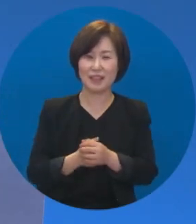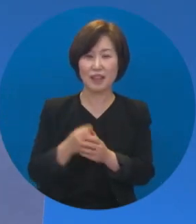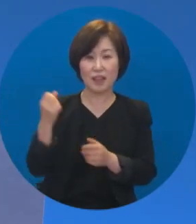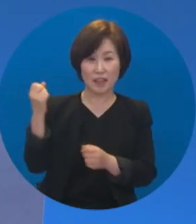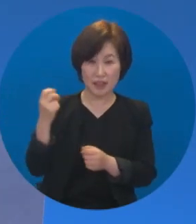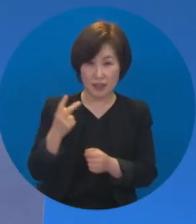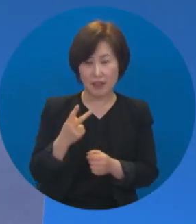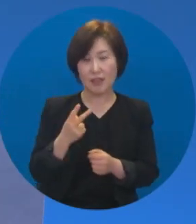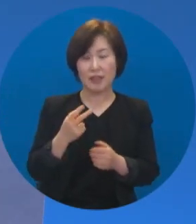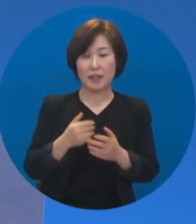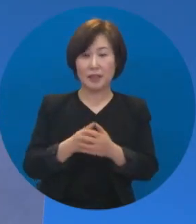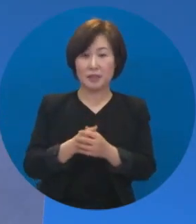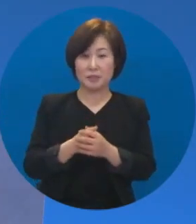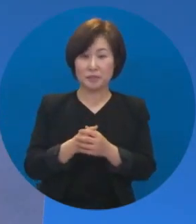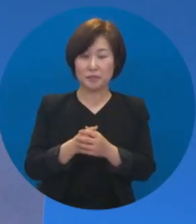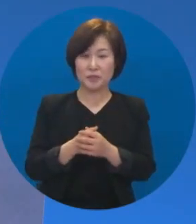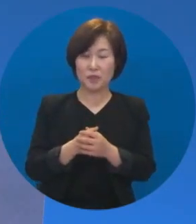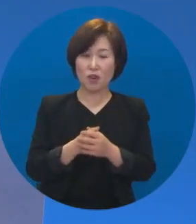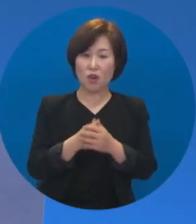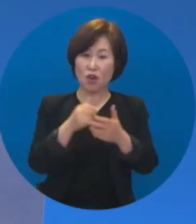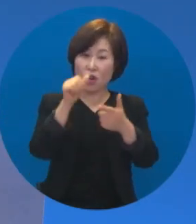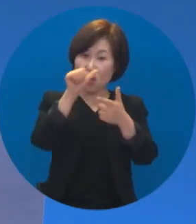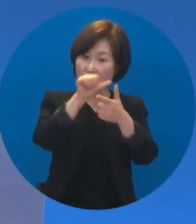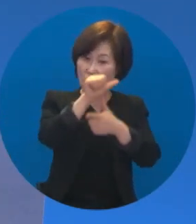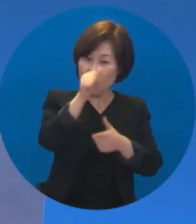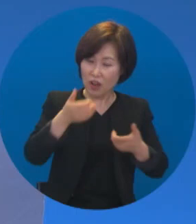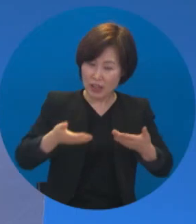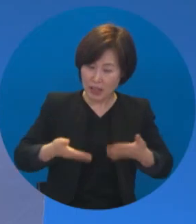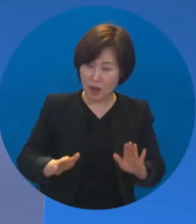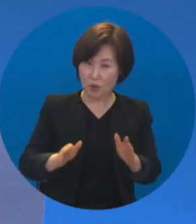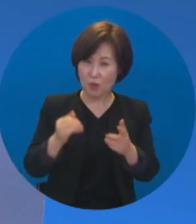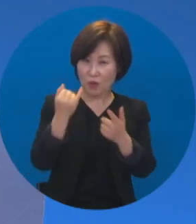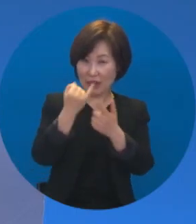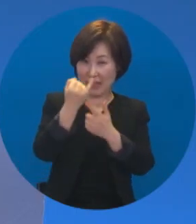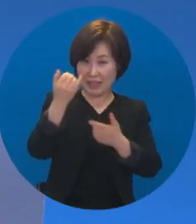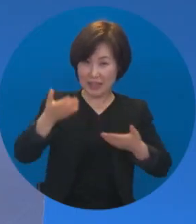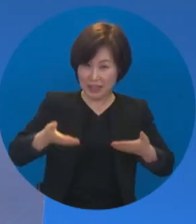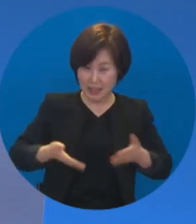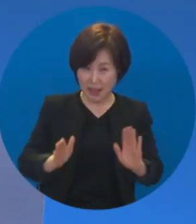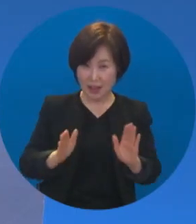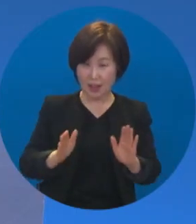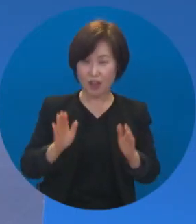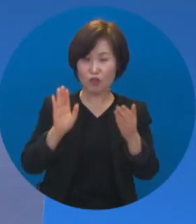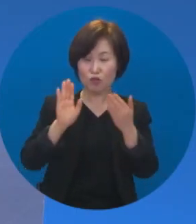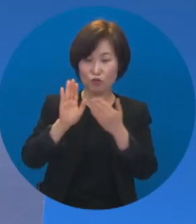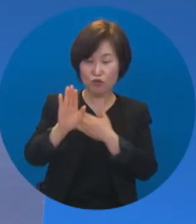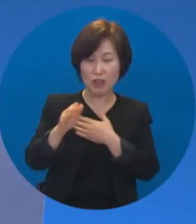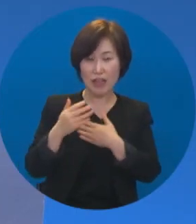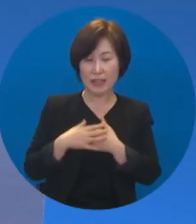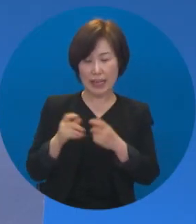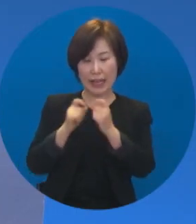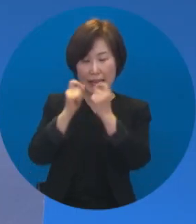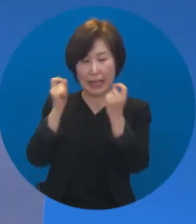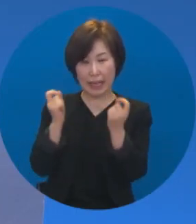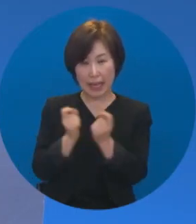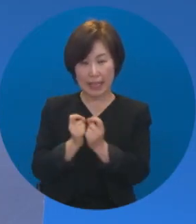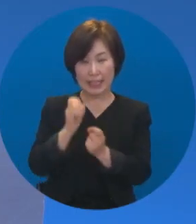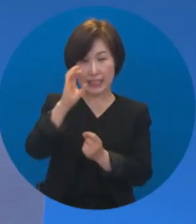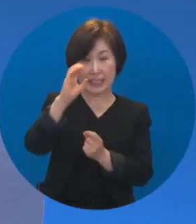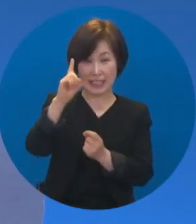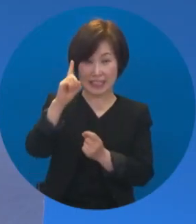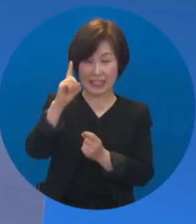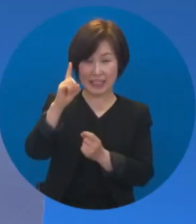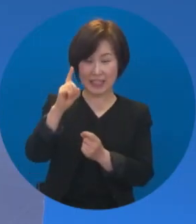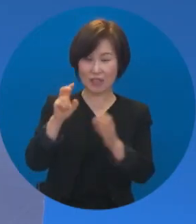저는 아이를, 첫째 아이를 낳고 또 둘째 아이를 낳은 후에 이제 저의 개인적인 앨범을 발매하게 되었어요.